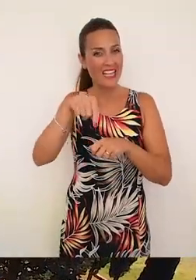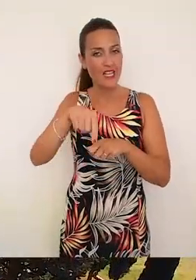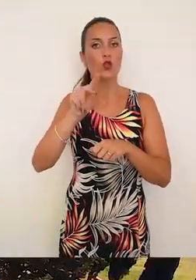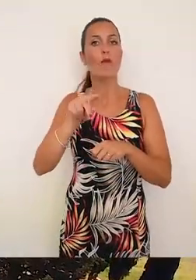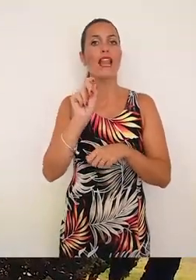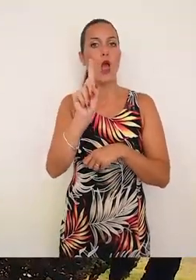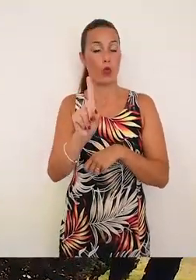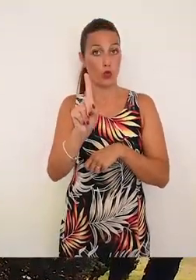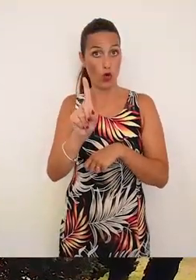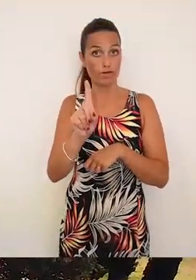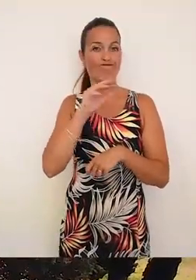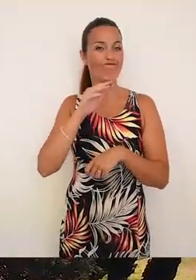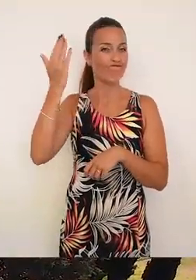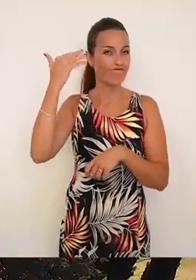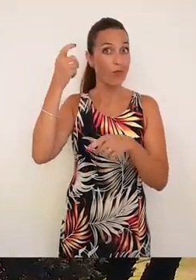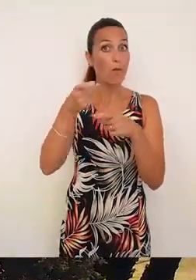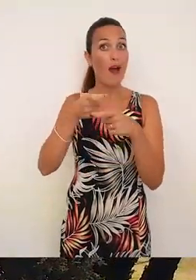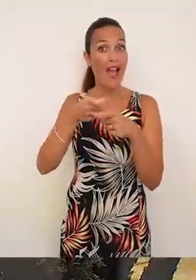ente istituito nel 2001.